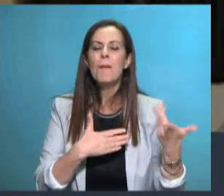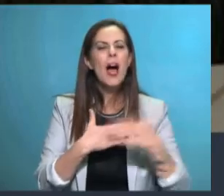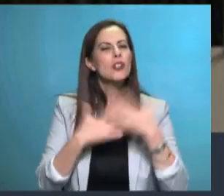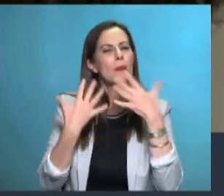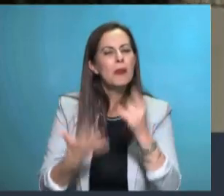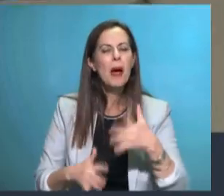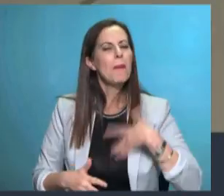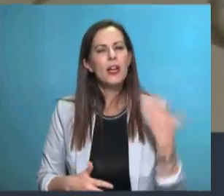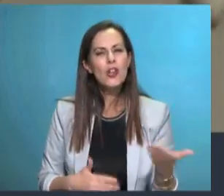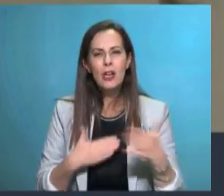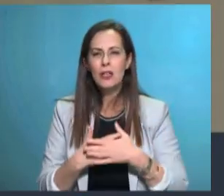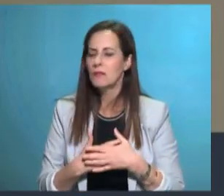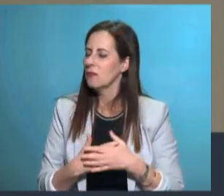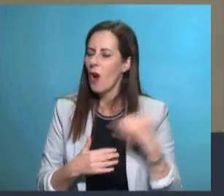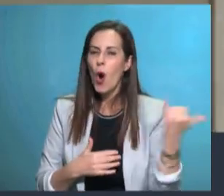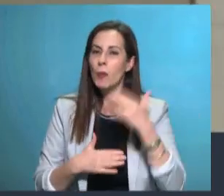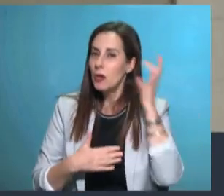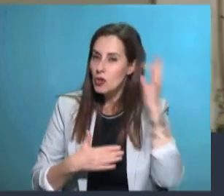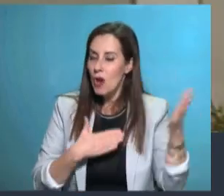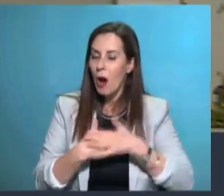אותך? היא לא הפסיקה לבכות.